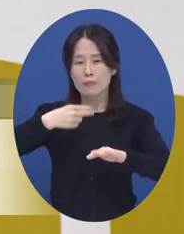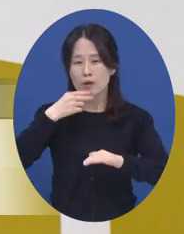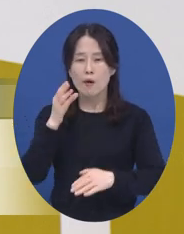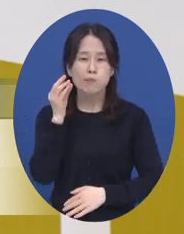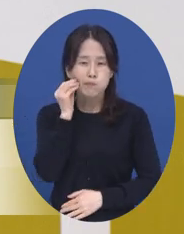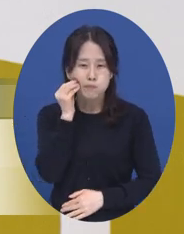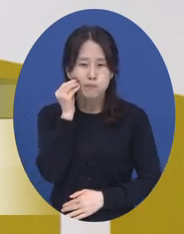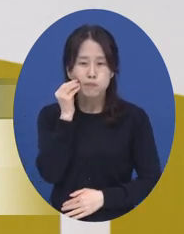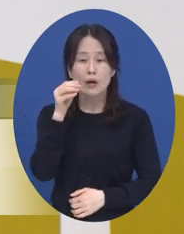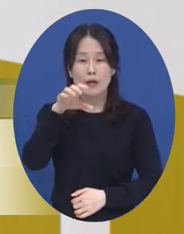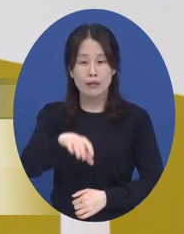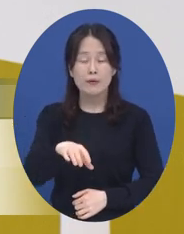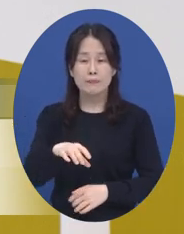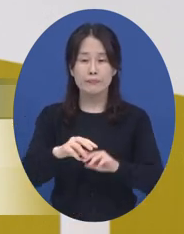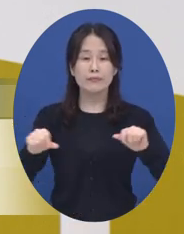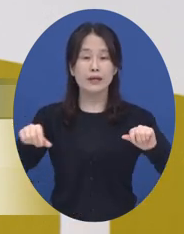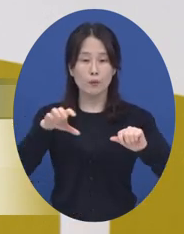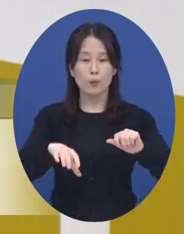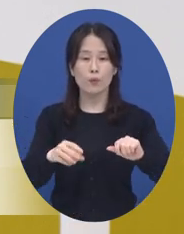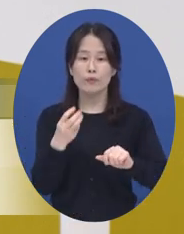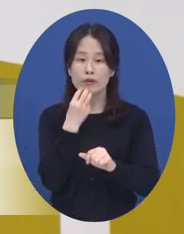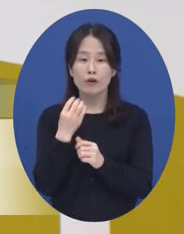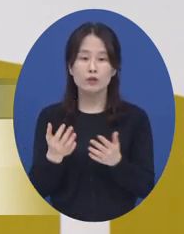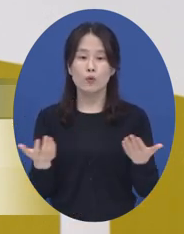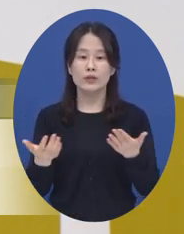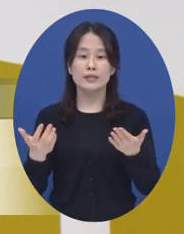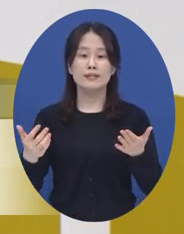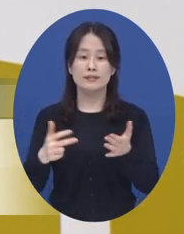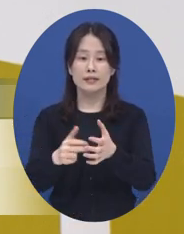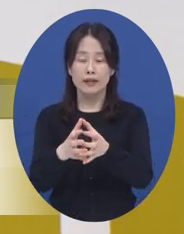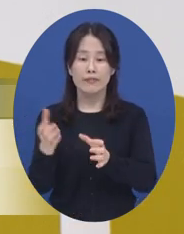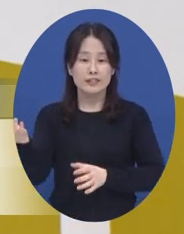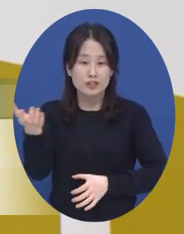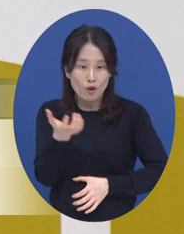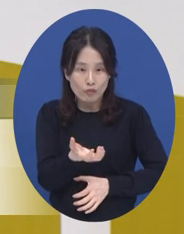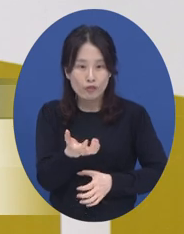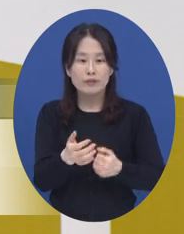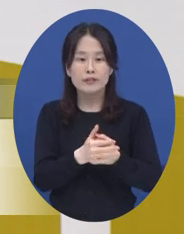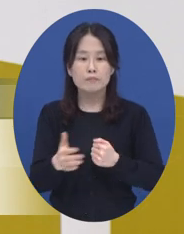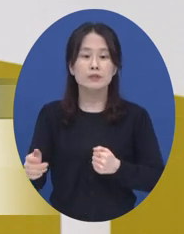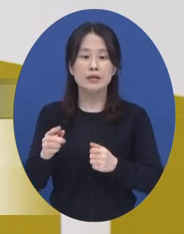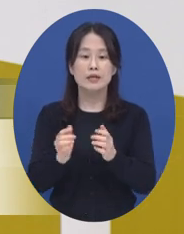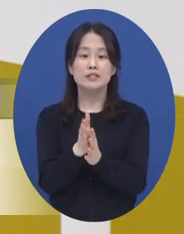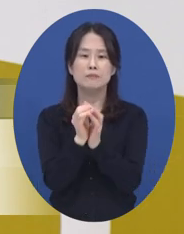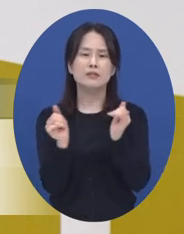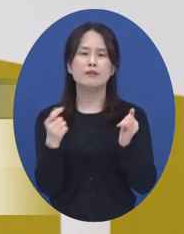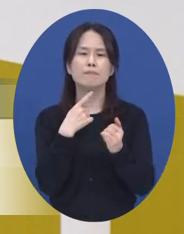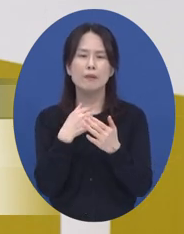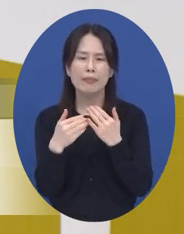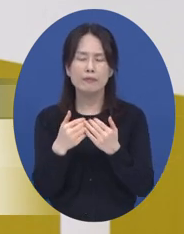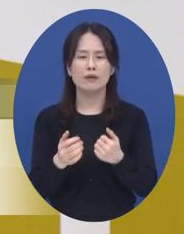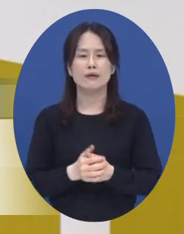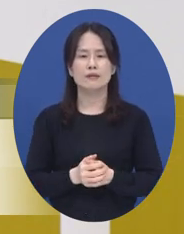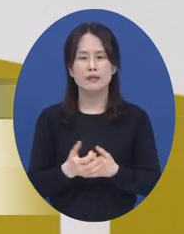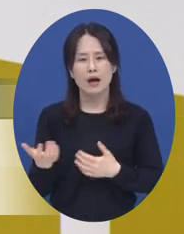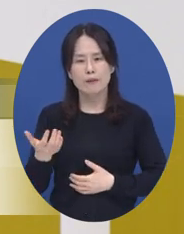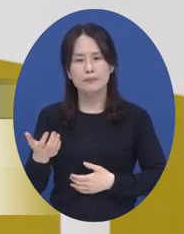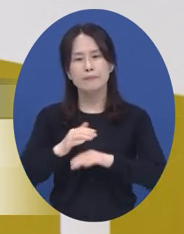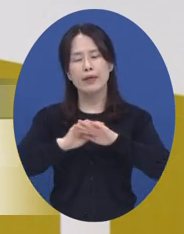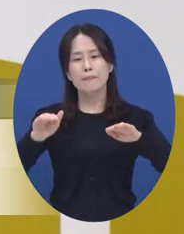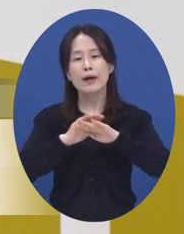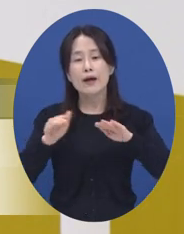있던 반환공여지에 경기도 일자리재단을 이전함으로써 그동안 시민들이 겪어